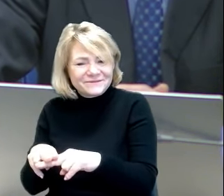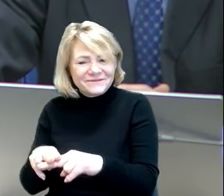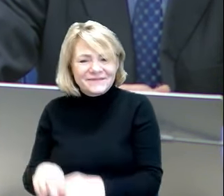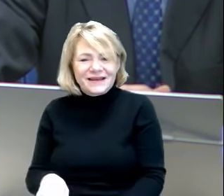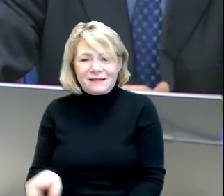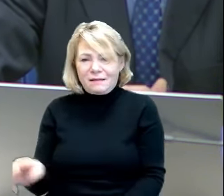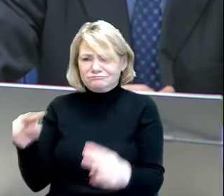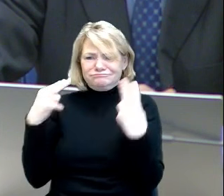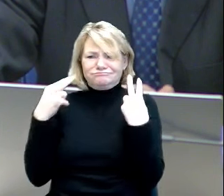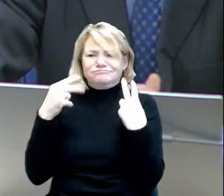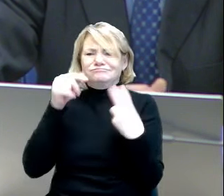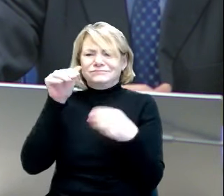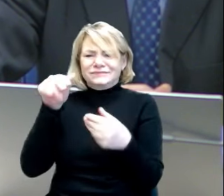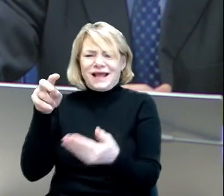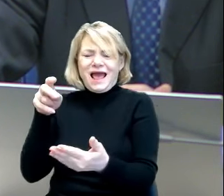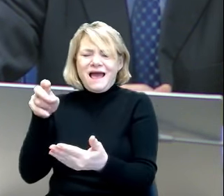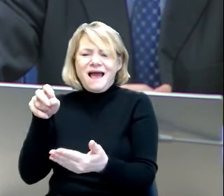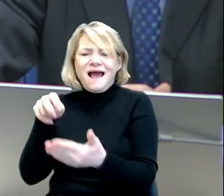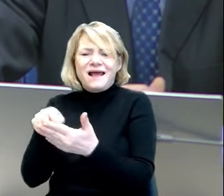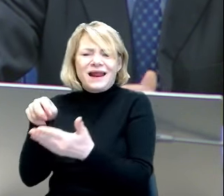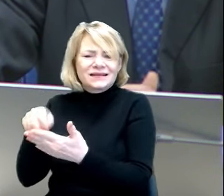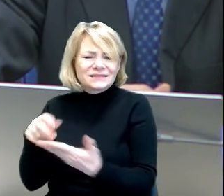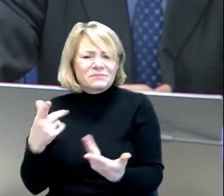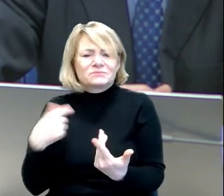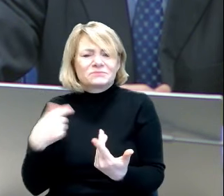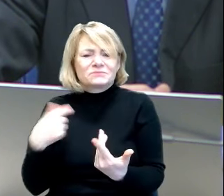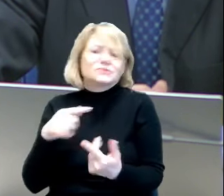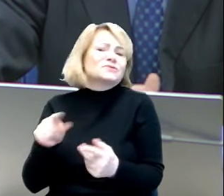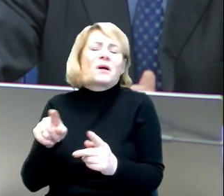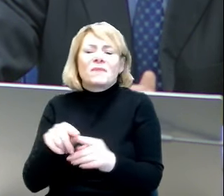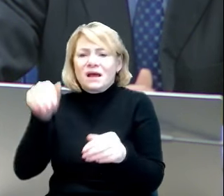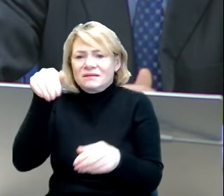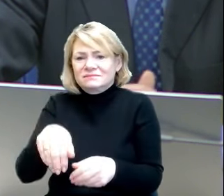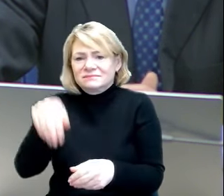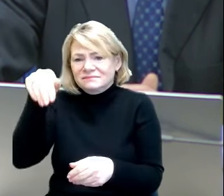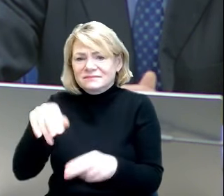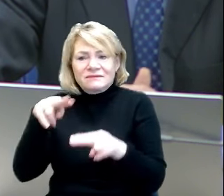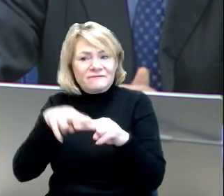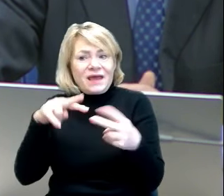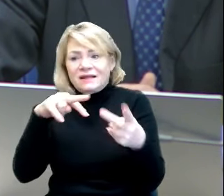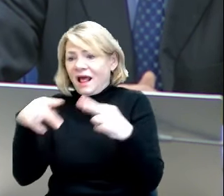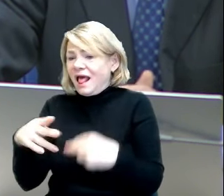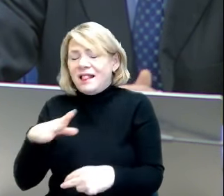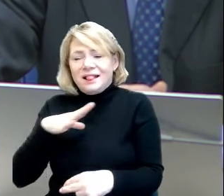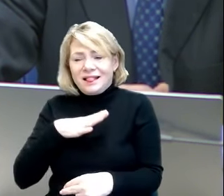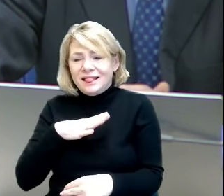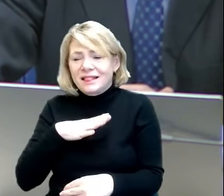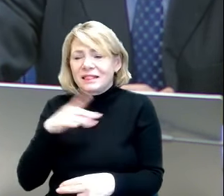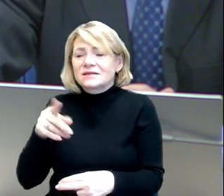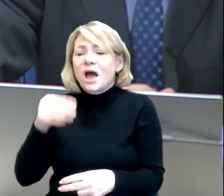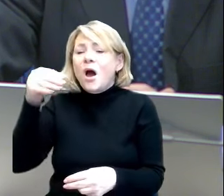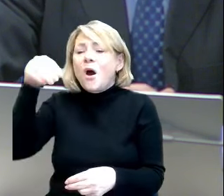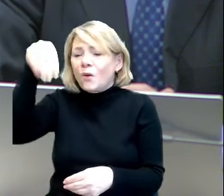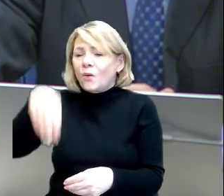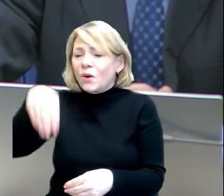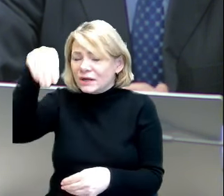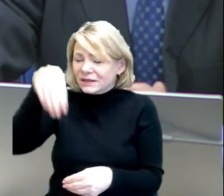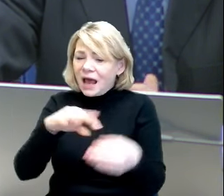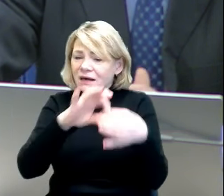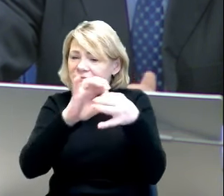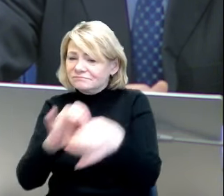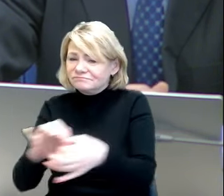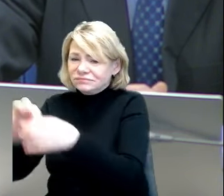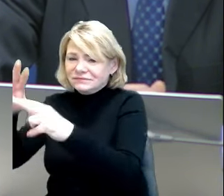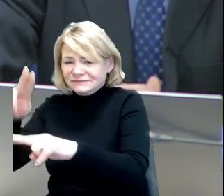per registracijas bet mūsų sistema elektroninė yra tokia kad negali pakeisti vietos kortelė pririšta prie vietos yra taip kad rankos